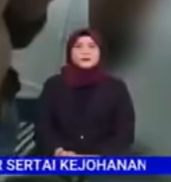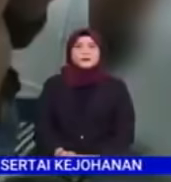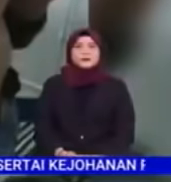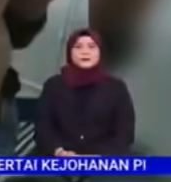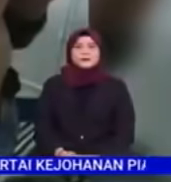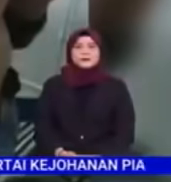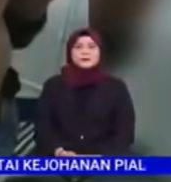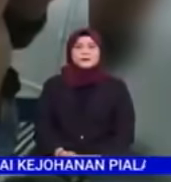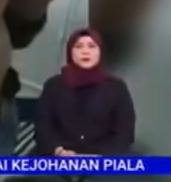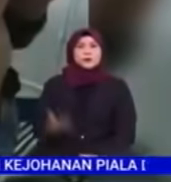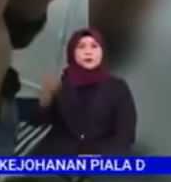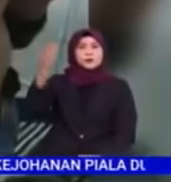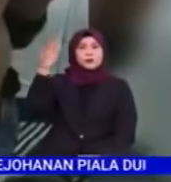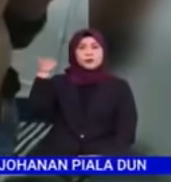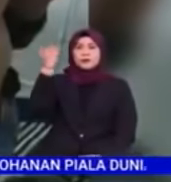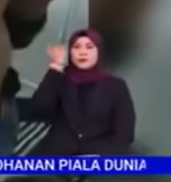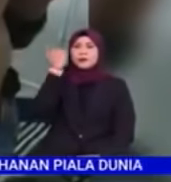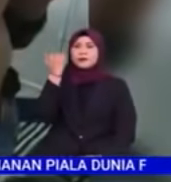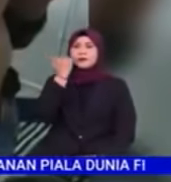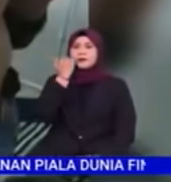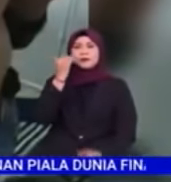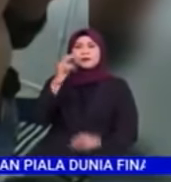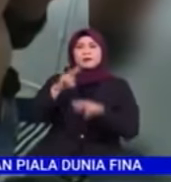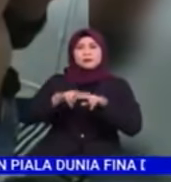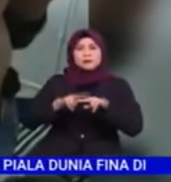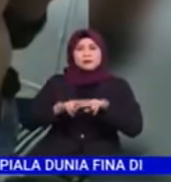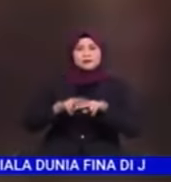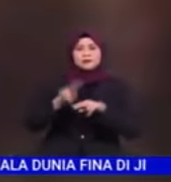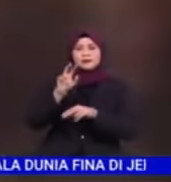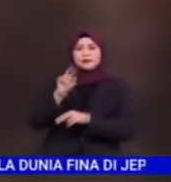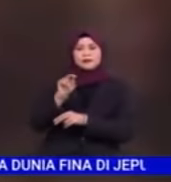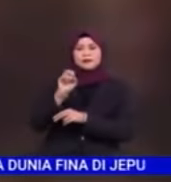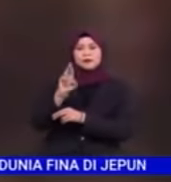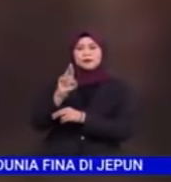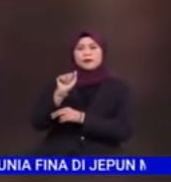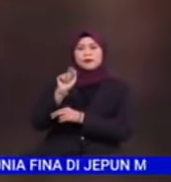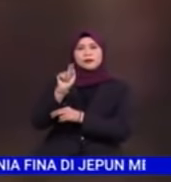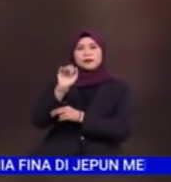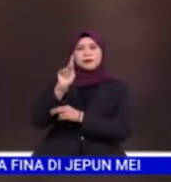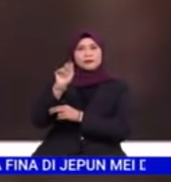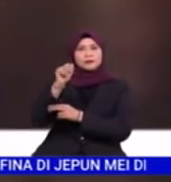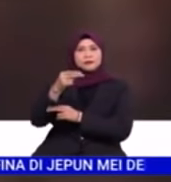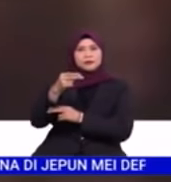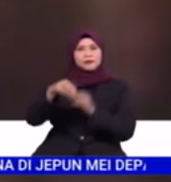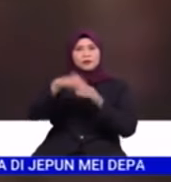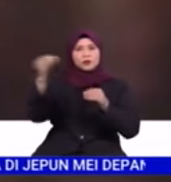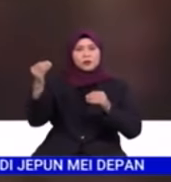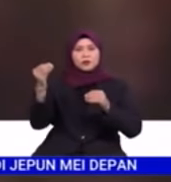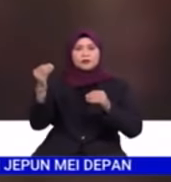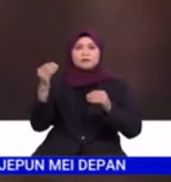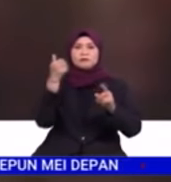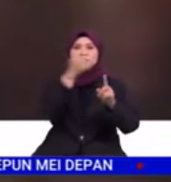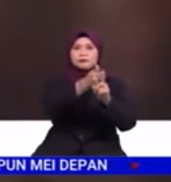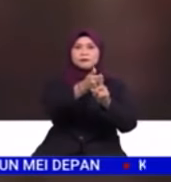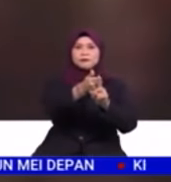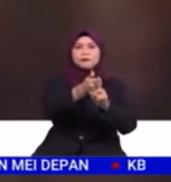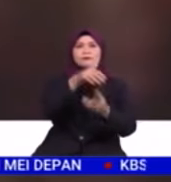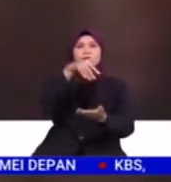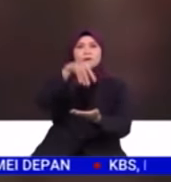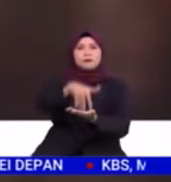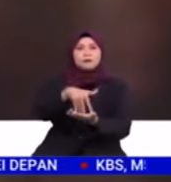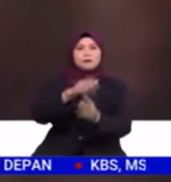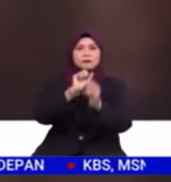Hai sejauh di Mahkamah mencekik long majroati Zakaria mengeluarkan perintah liver mi5 hari